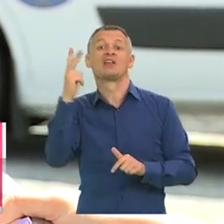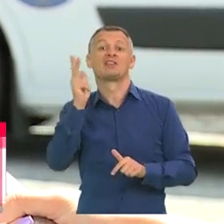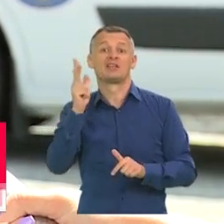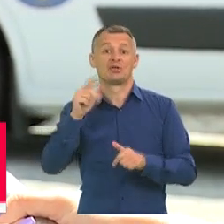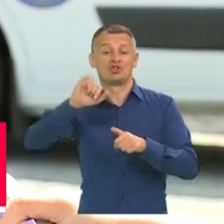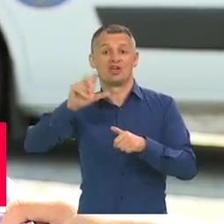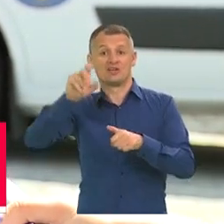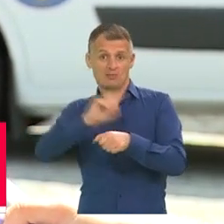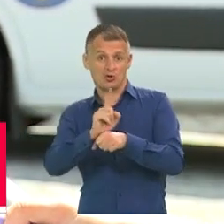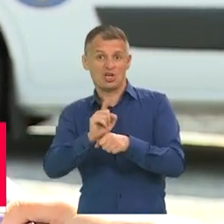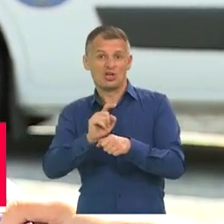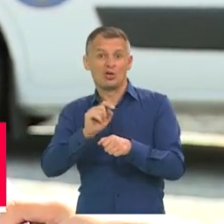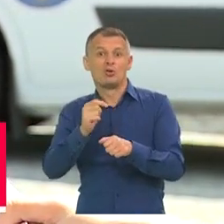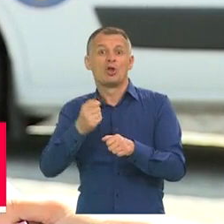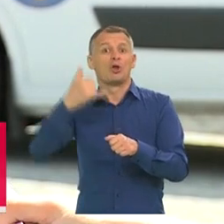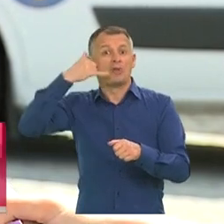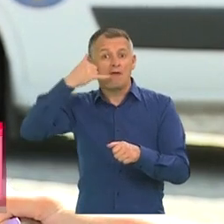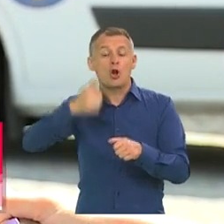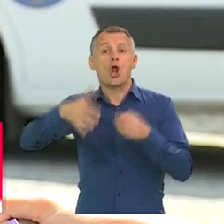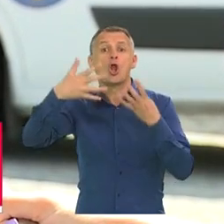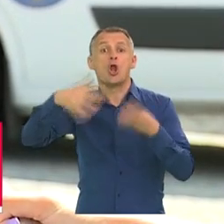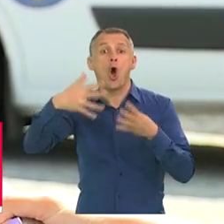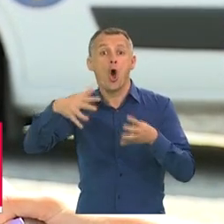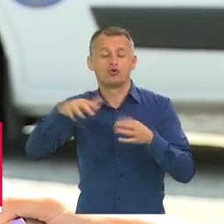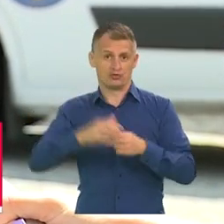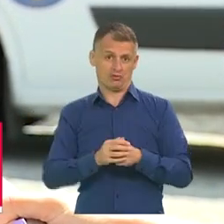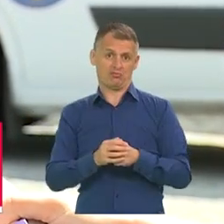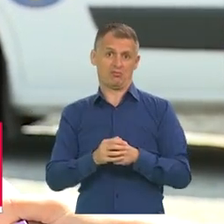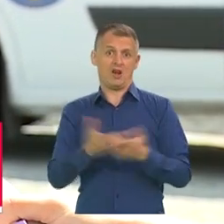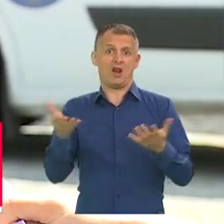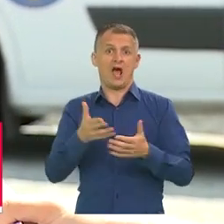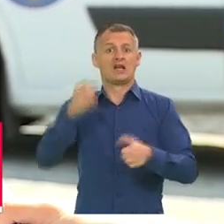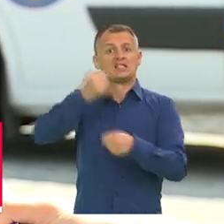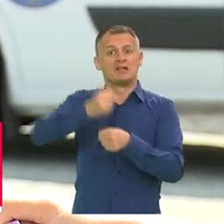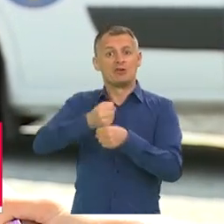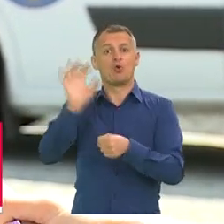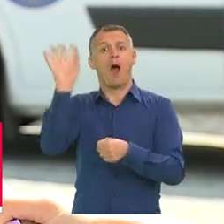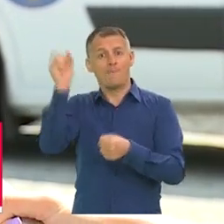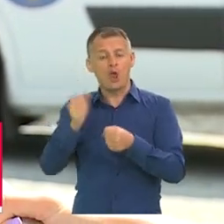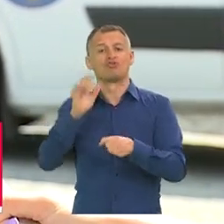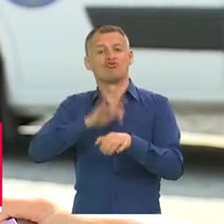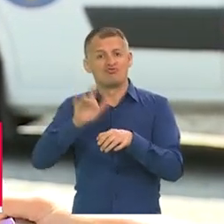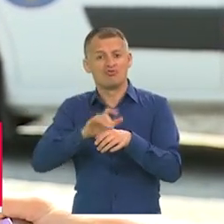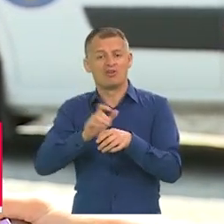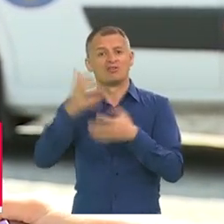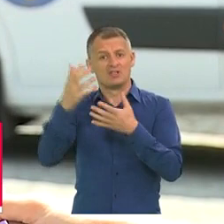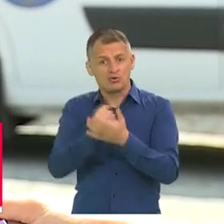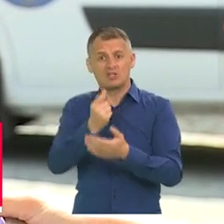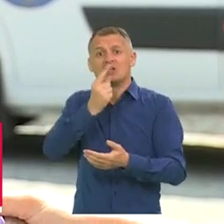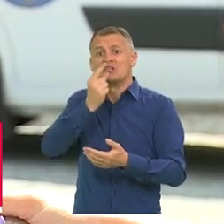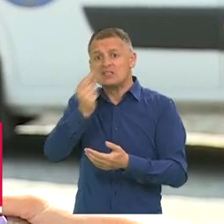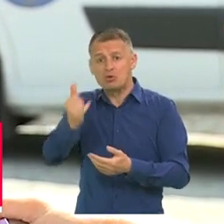13.30, sunt peste 900 de solicitări înregistrate la care serviciul de ambulanță încearcă să facă față, să